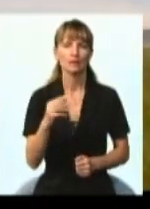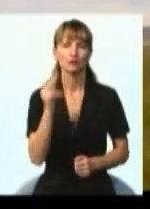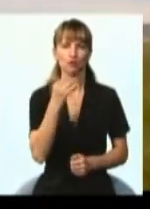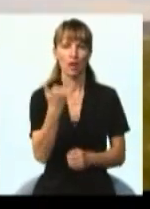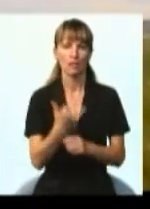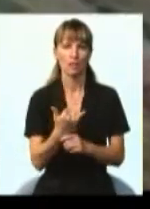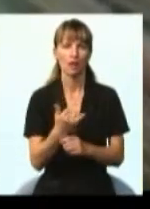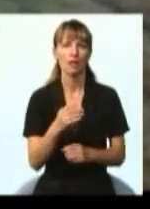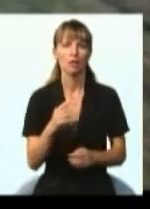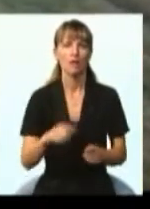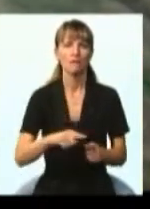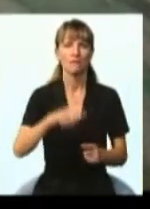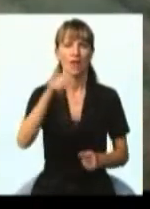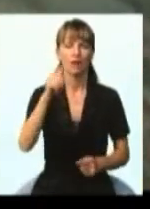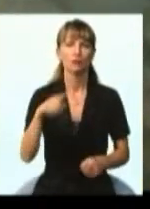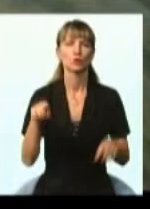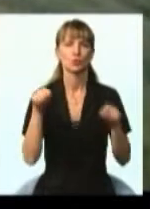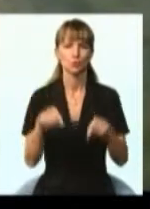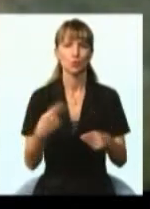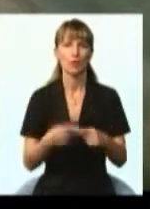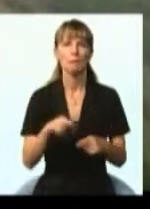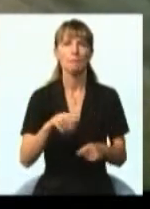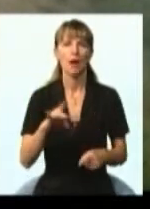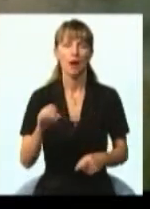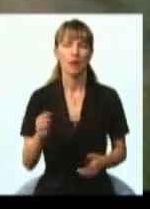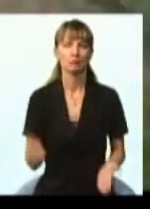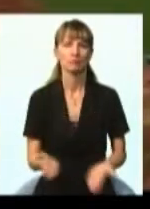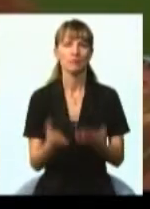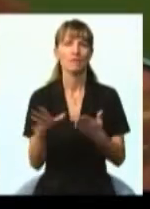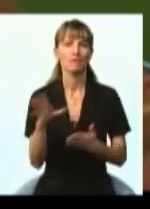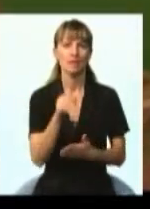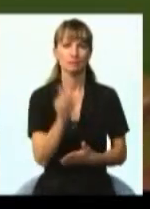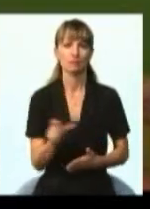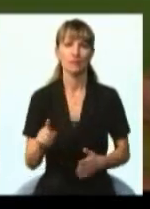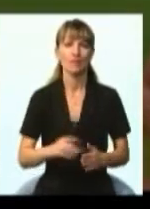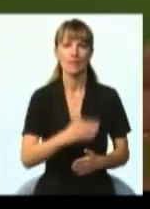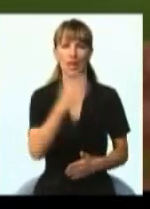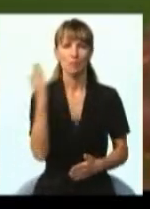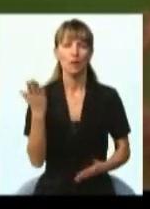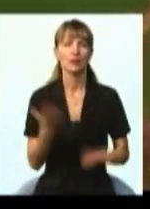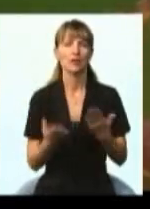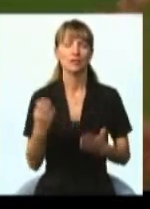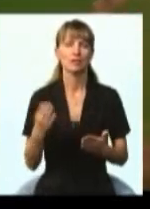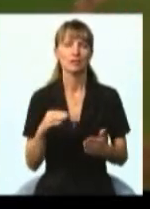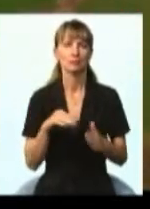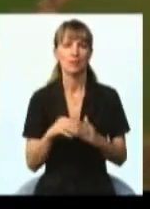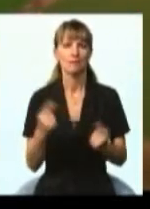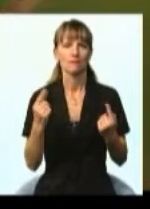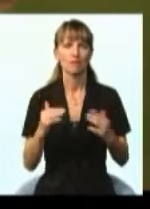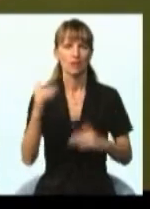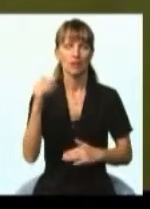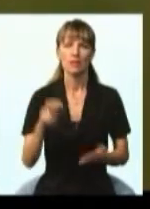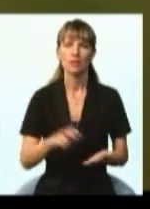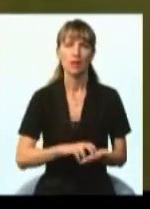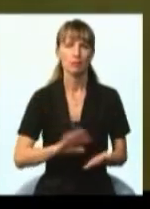верху. От і тут ця пара здіймає весь пасажирський склад у небо. Якщо ви набрали завелику висоту, то не